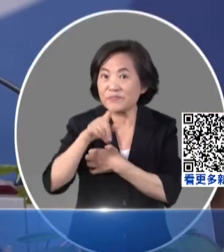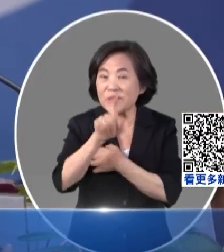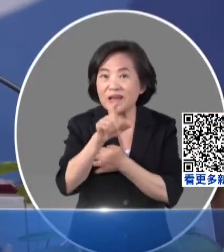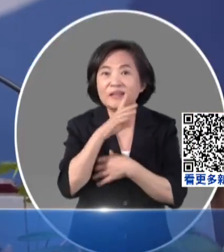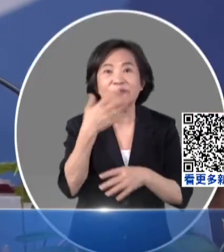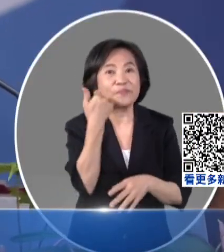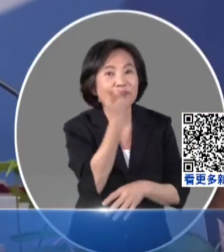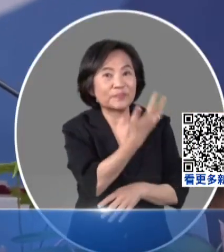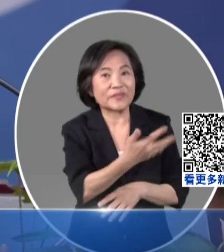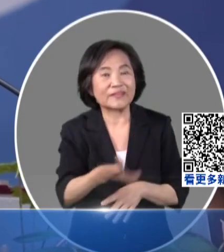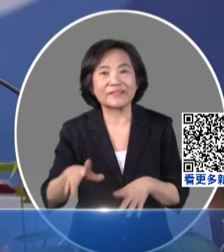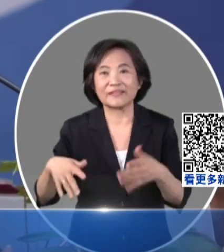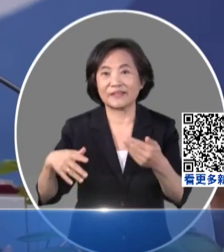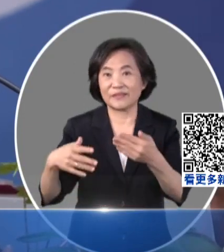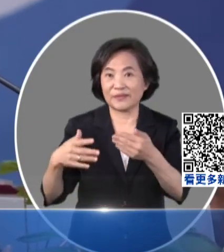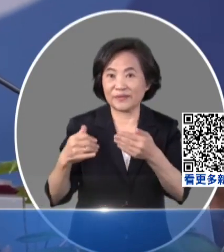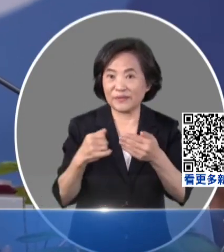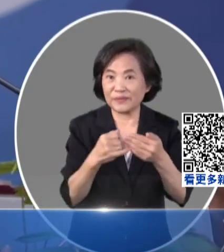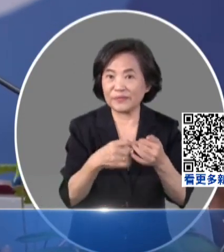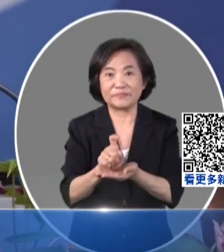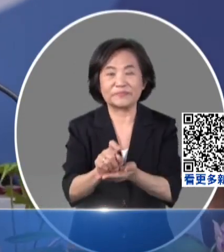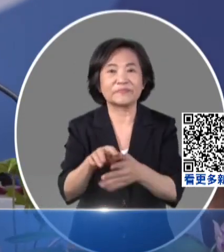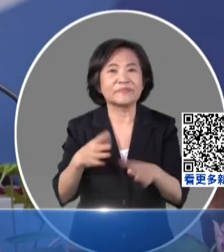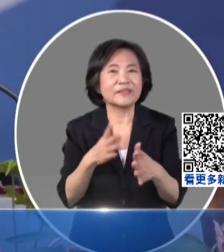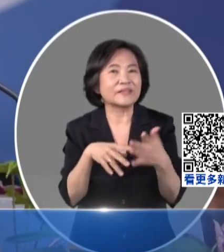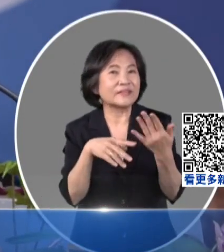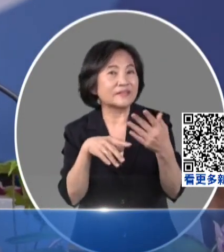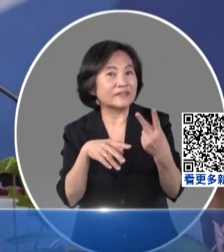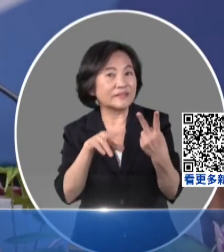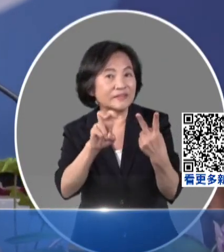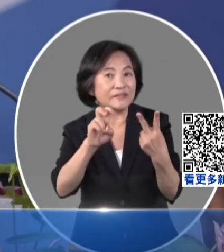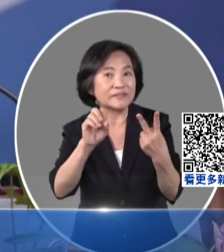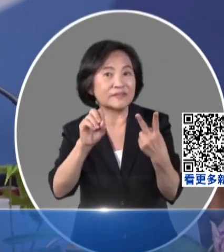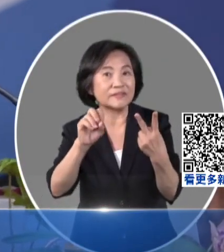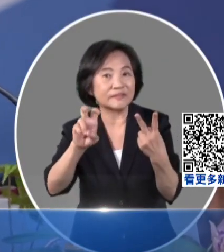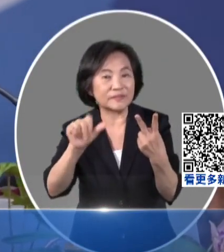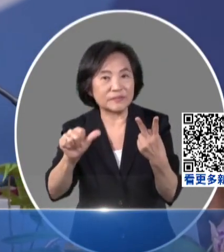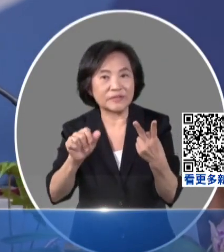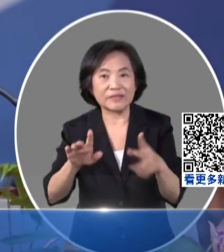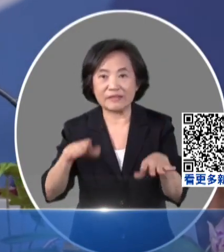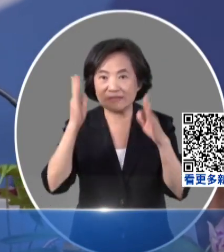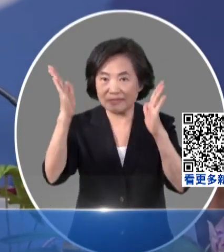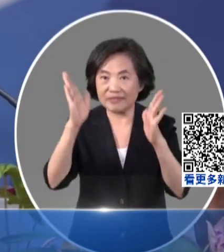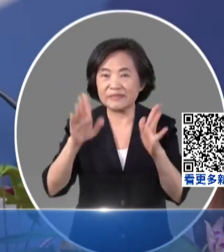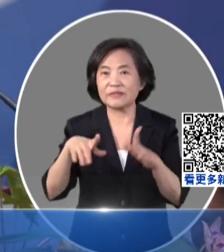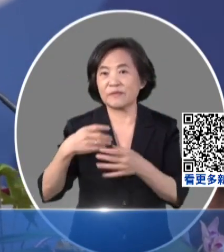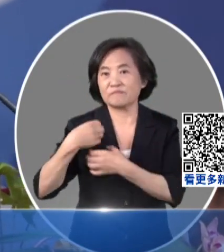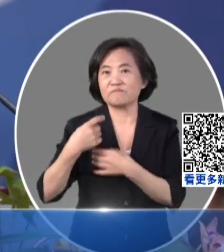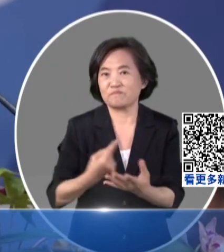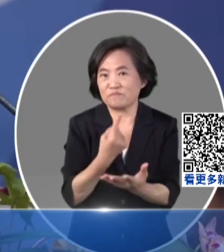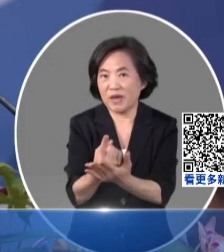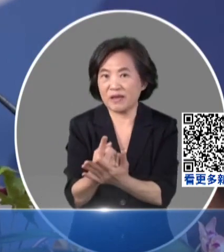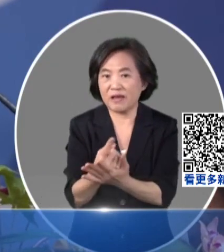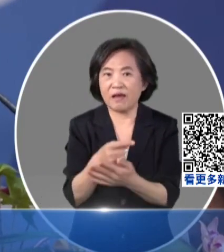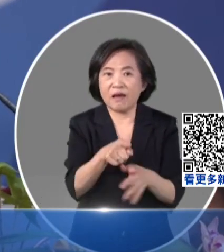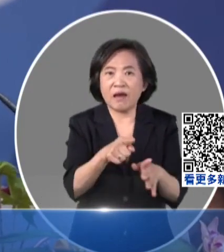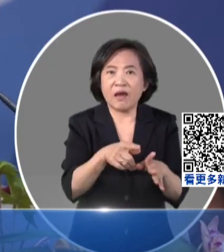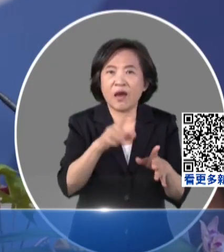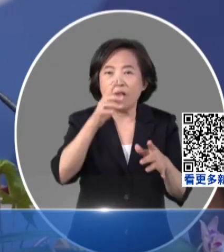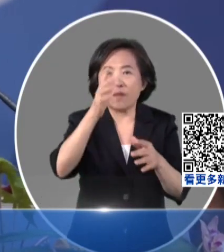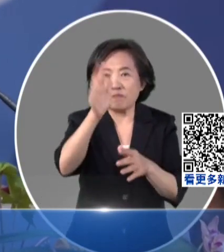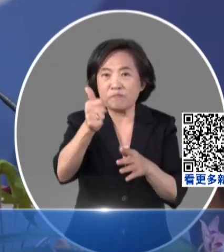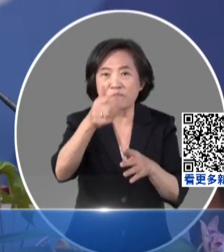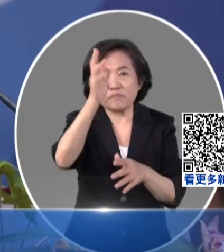在2025年正式服役。浅见国造是历经30年不同政党的总